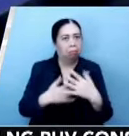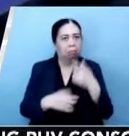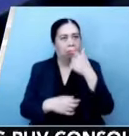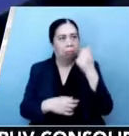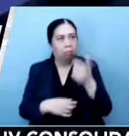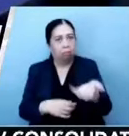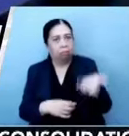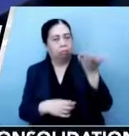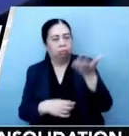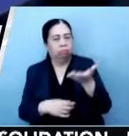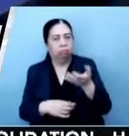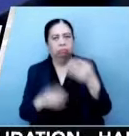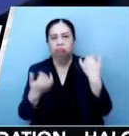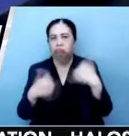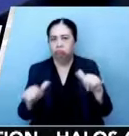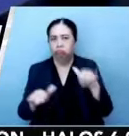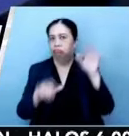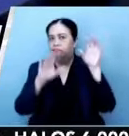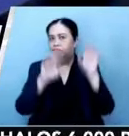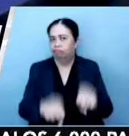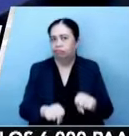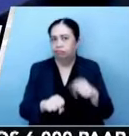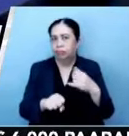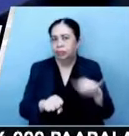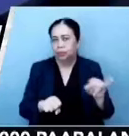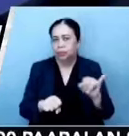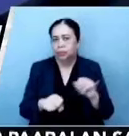sa pag-i-implement po at pag-i-enforce po ng